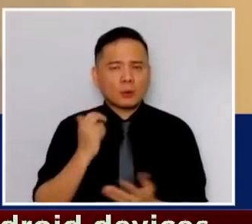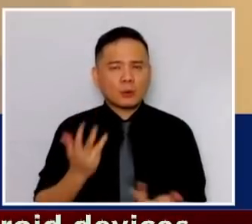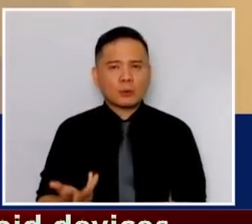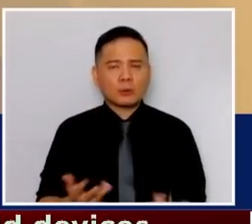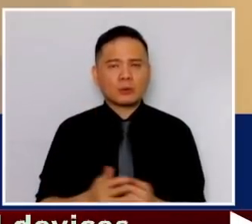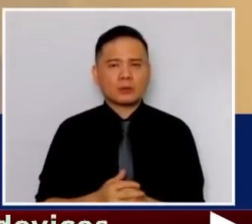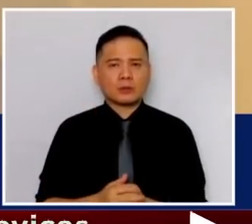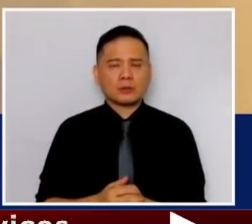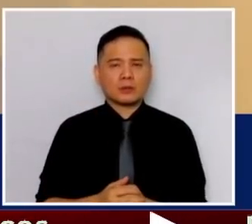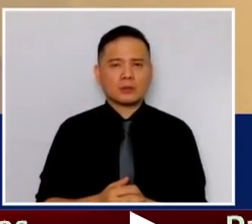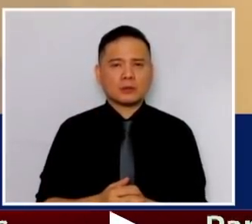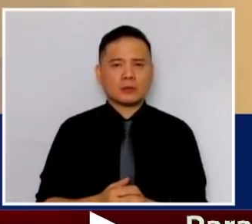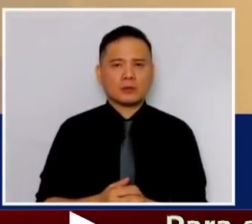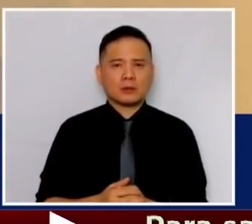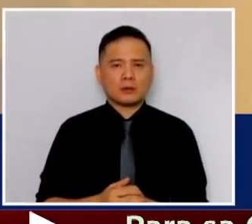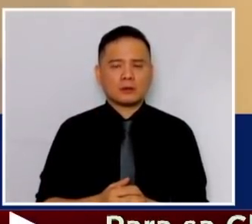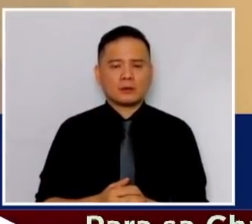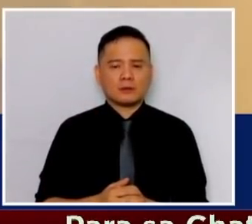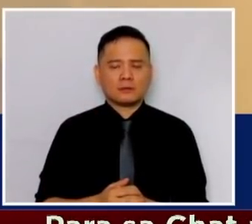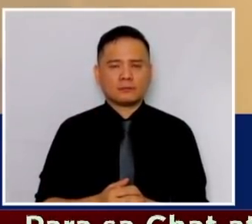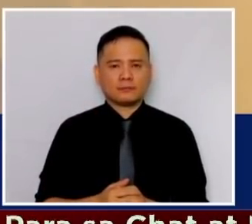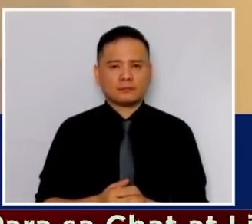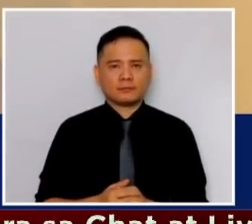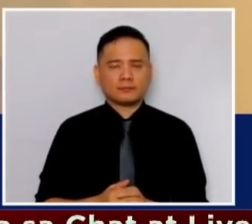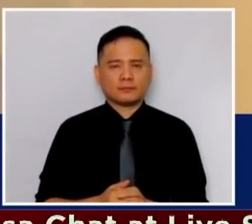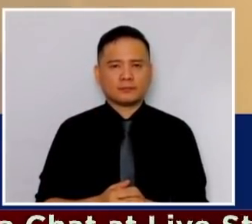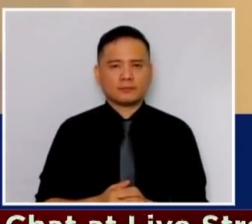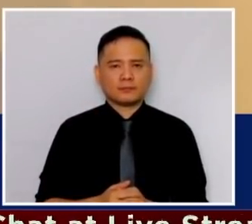malalaking ano sa ano, kaya ayaw din niyang